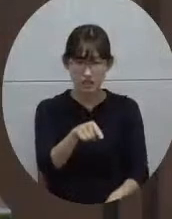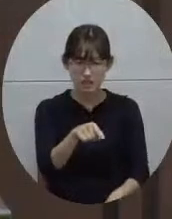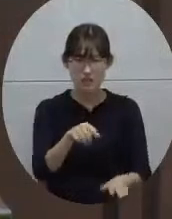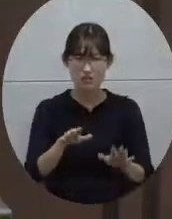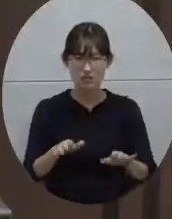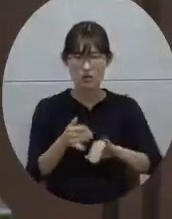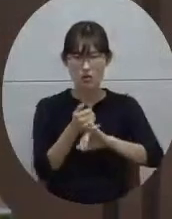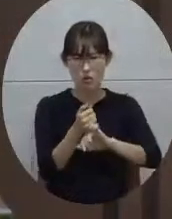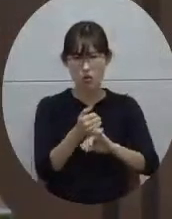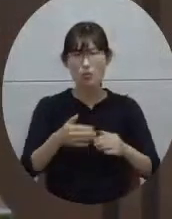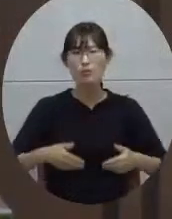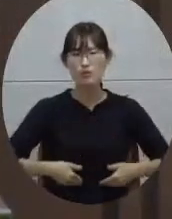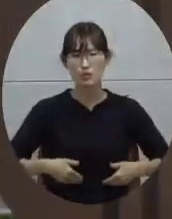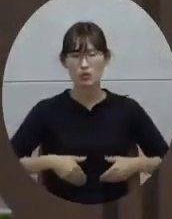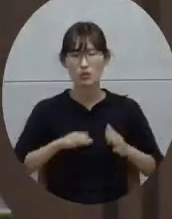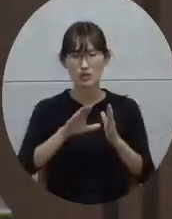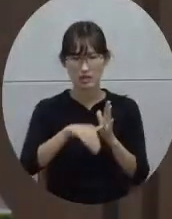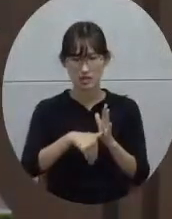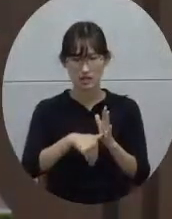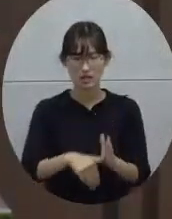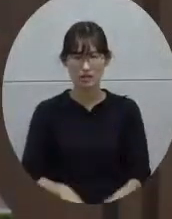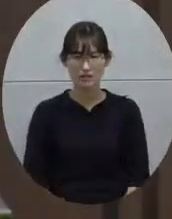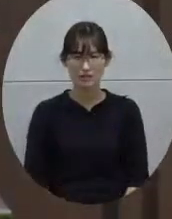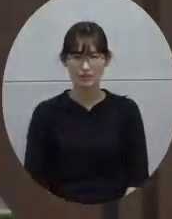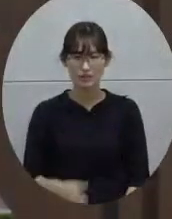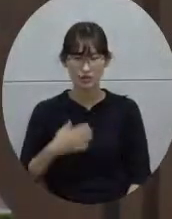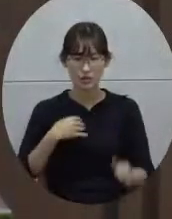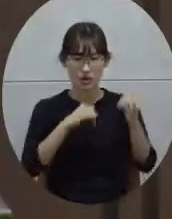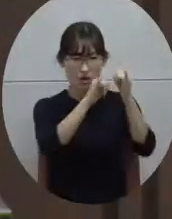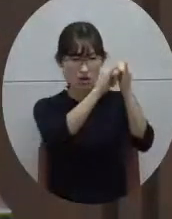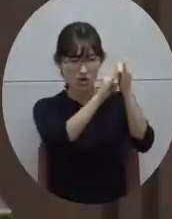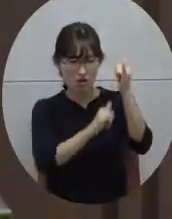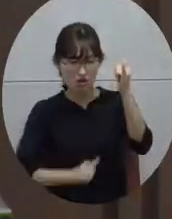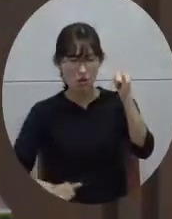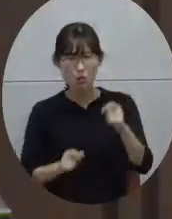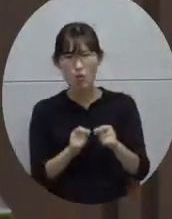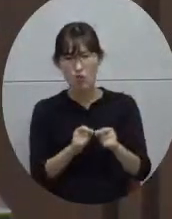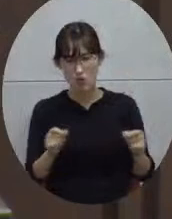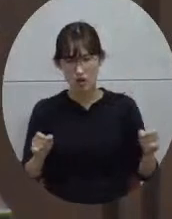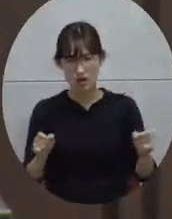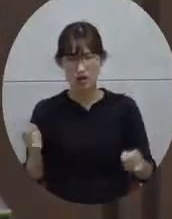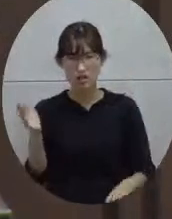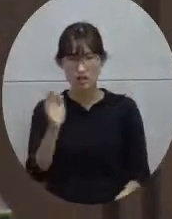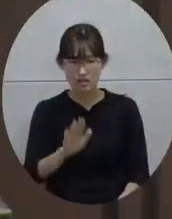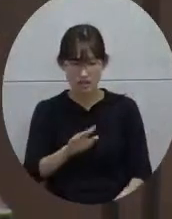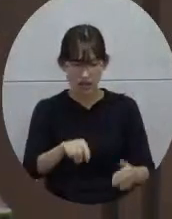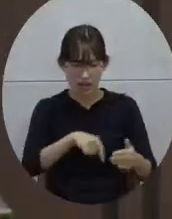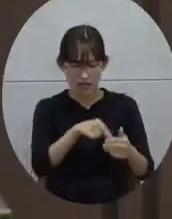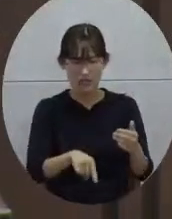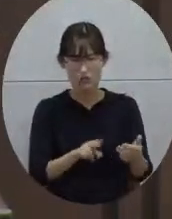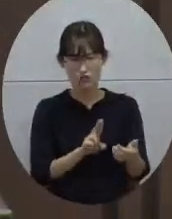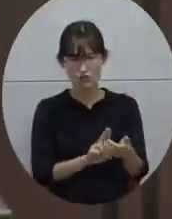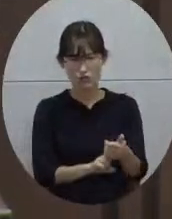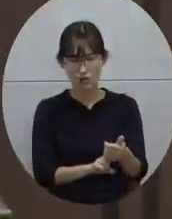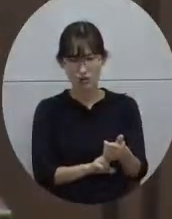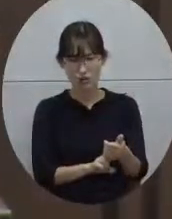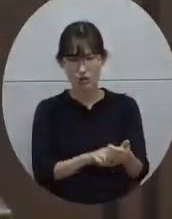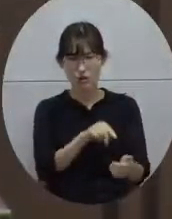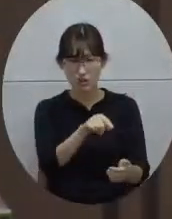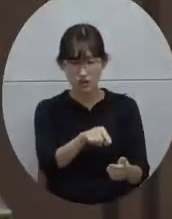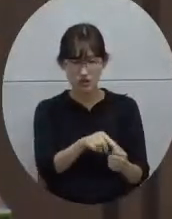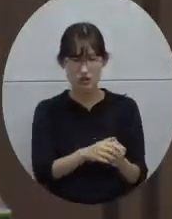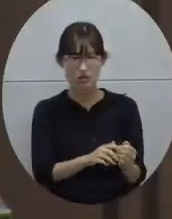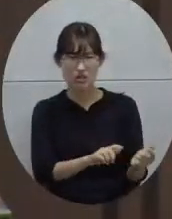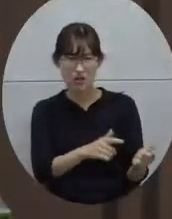전략입니다. 우리 청주의 유구한 역사 속에 내재되어 있는 자원을 활용해 창의적이고